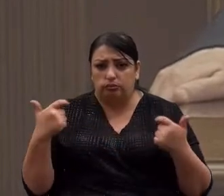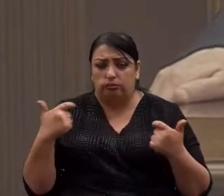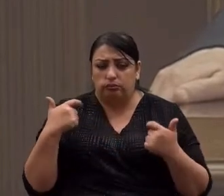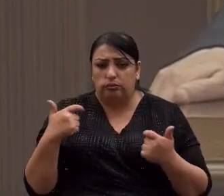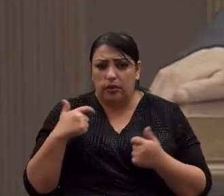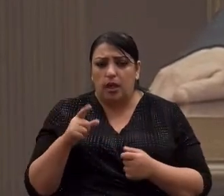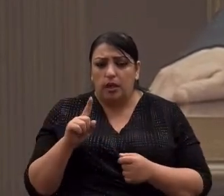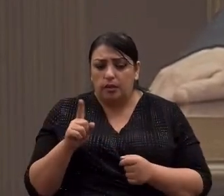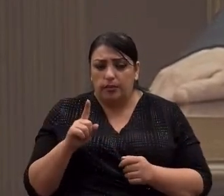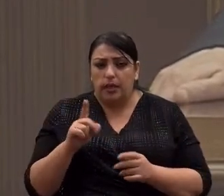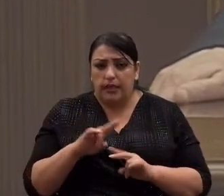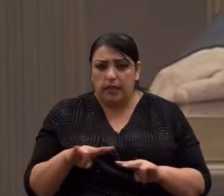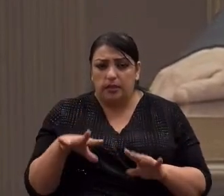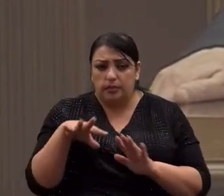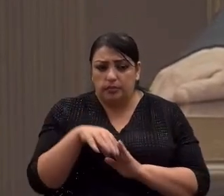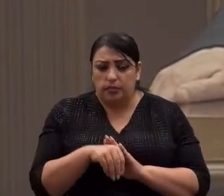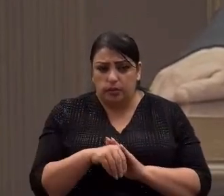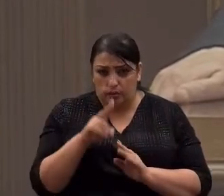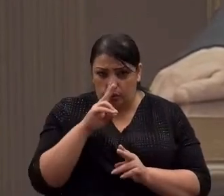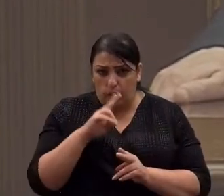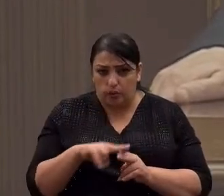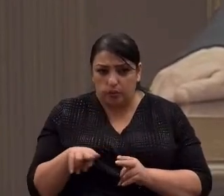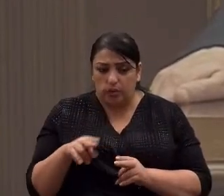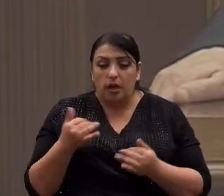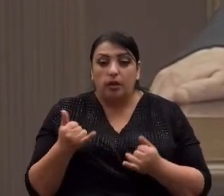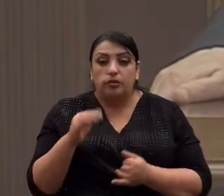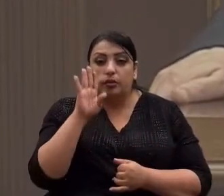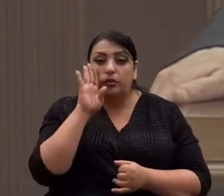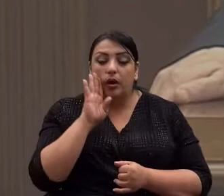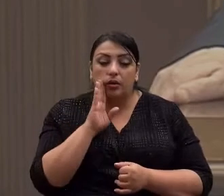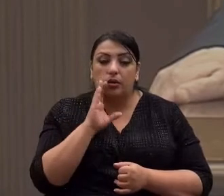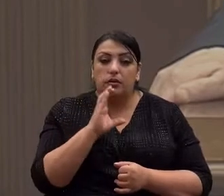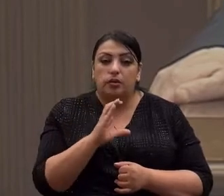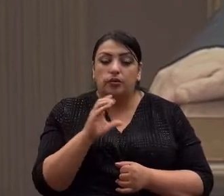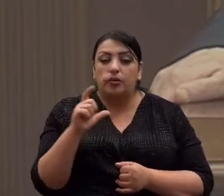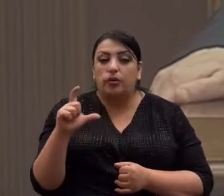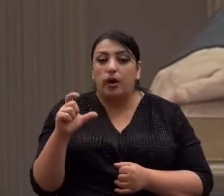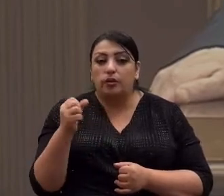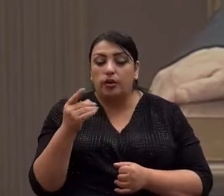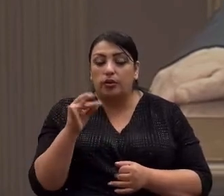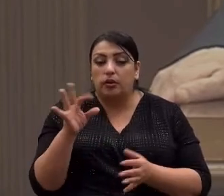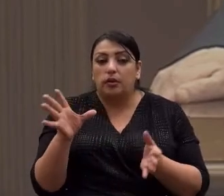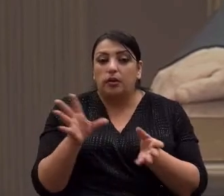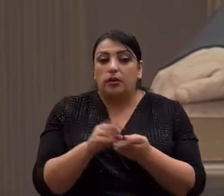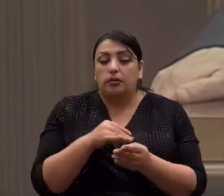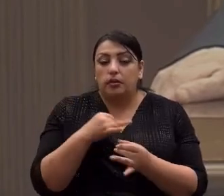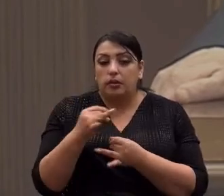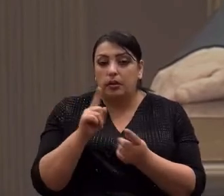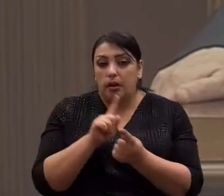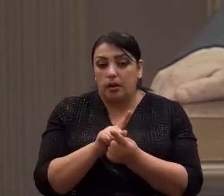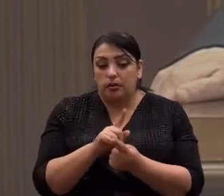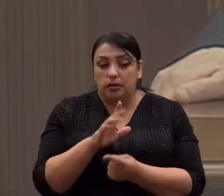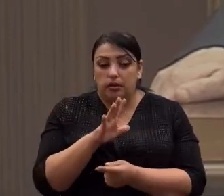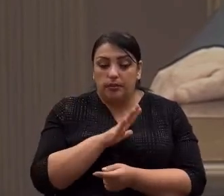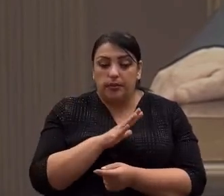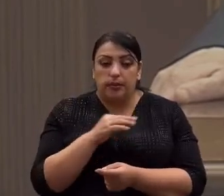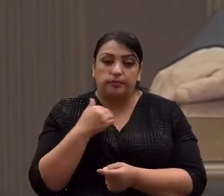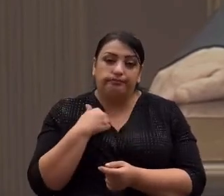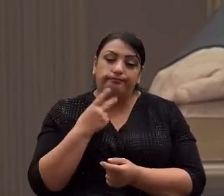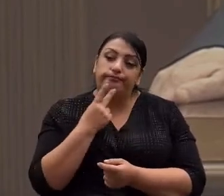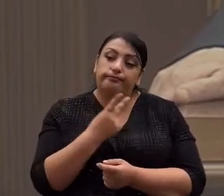ներքին գործերի համար կորուստ է, թե ոչ։ Այսօր առավոտյան, երբ որ Սասուն Խաչատրյանի հետ էի հանդիպում, տեսնեմ իմ